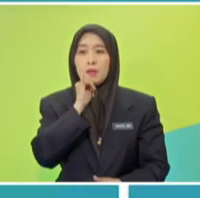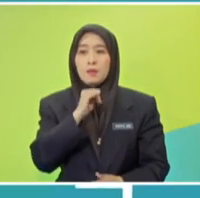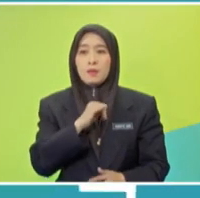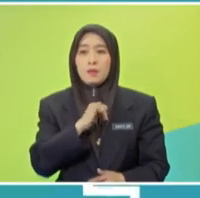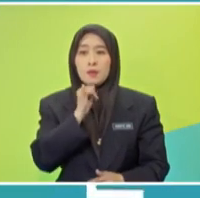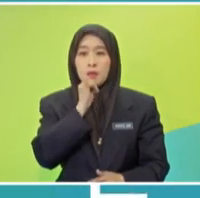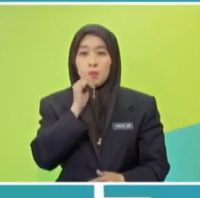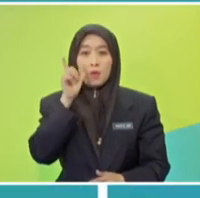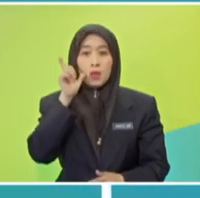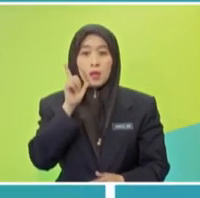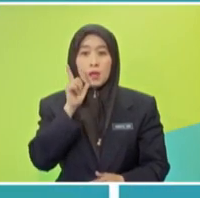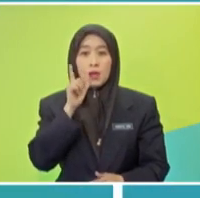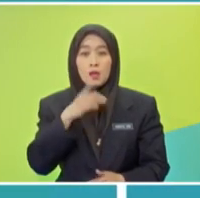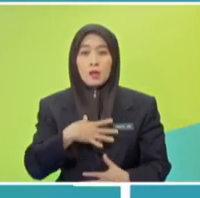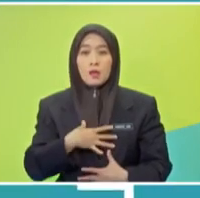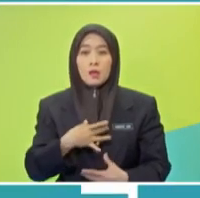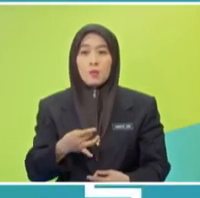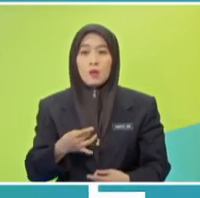ibu ibu